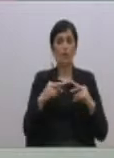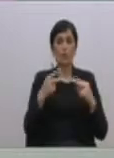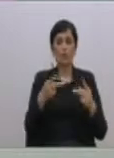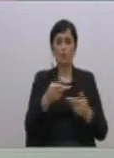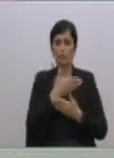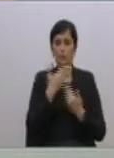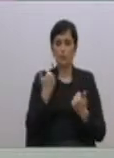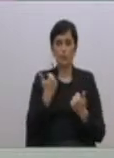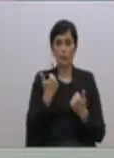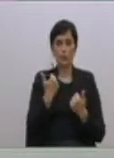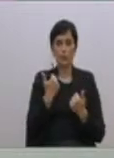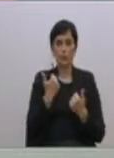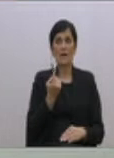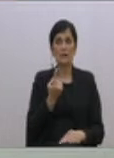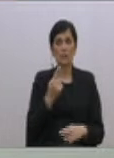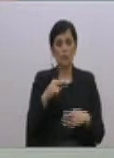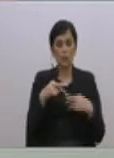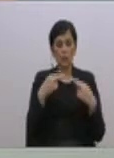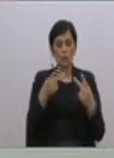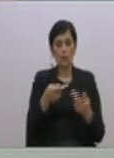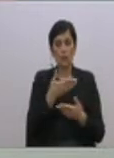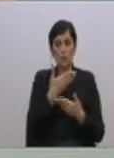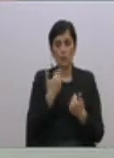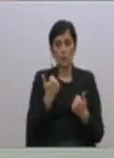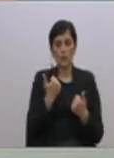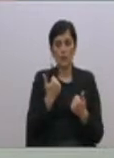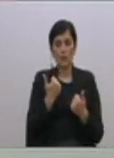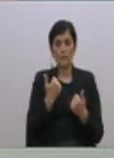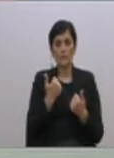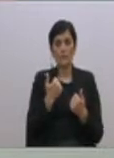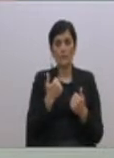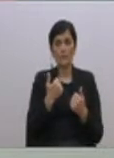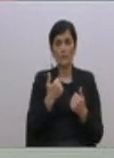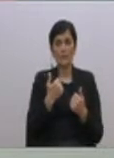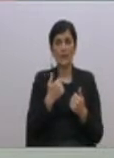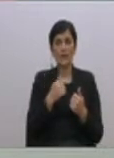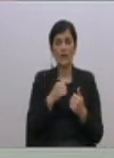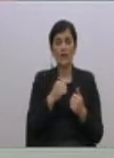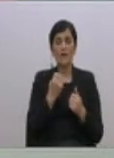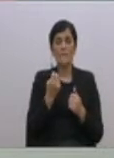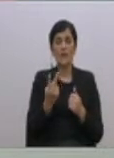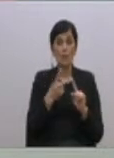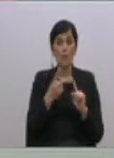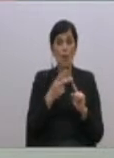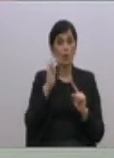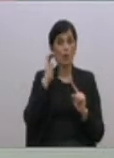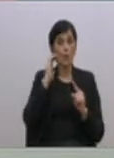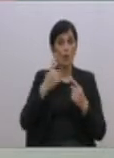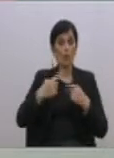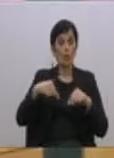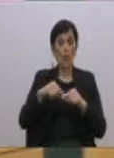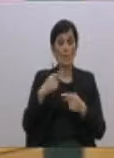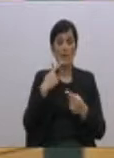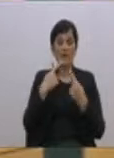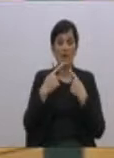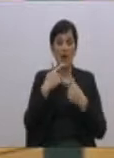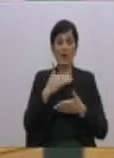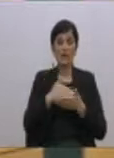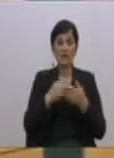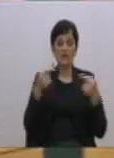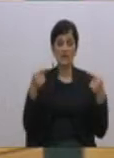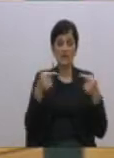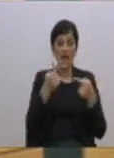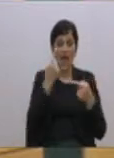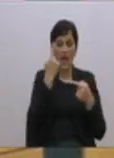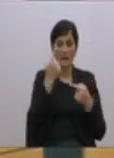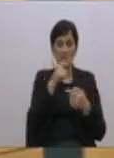არის წარმოდგენილი. კითხვები არ არის. რედაქციით არის წარმოდგენილი. კითხვები არ არის. მე-12. განხილვის შემდეგ დაზუსტდა ერთი საკითხი,